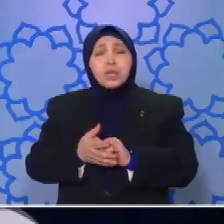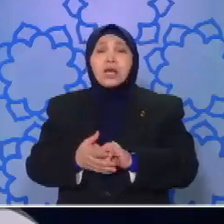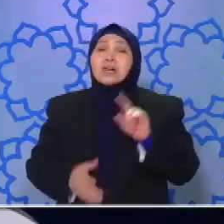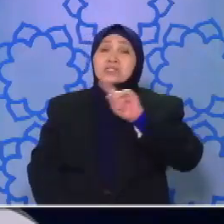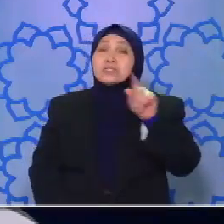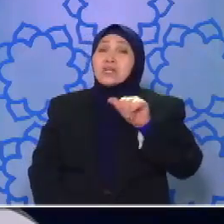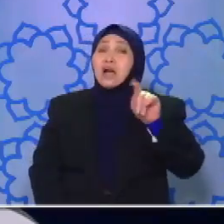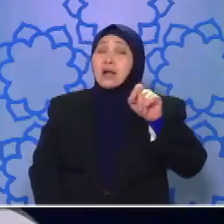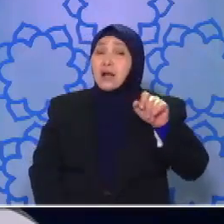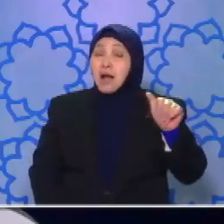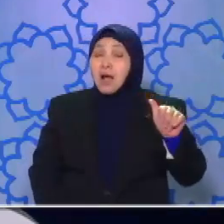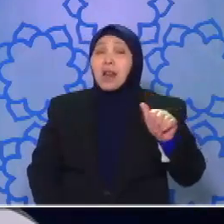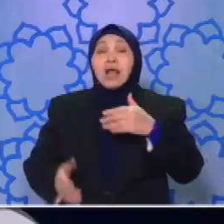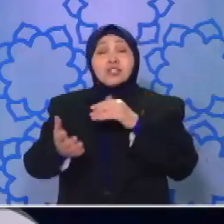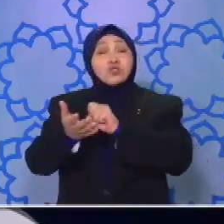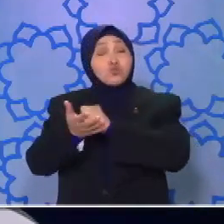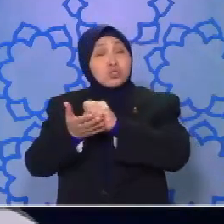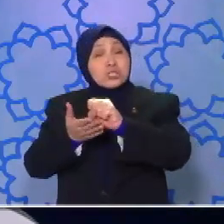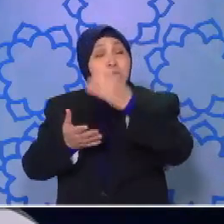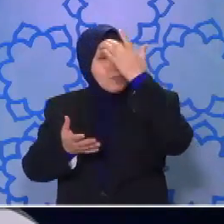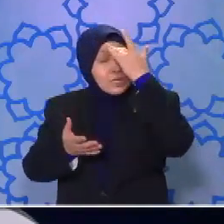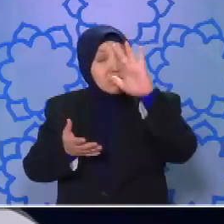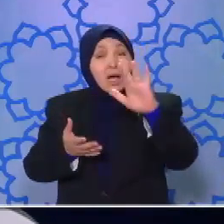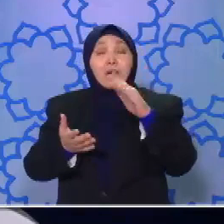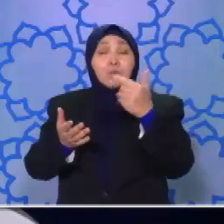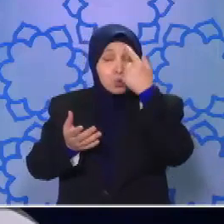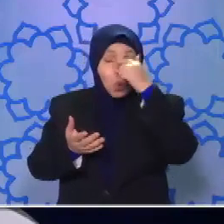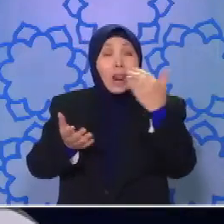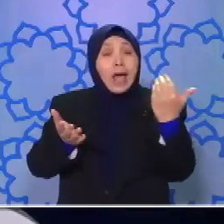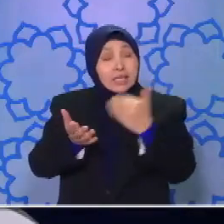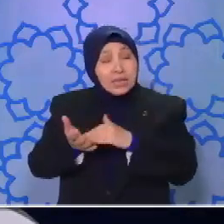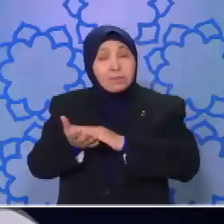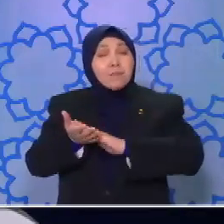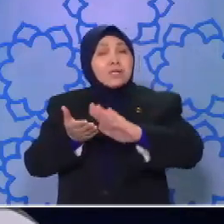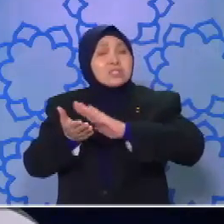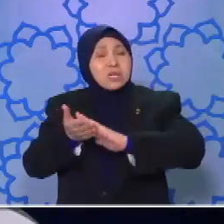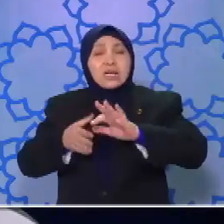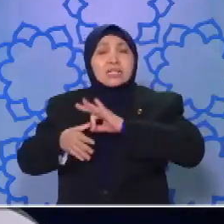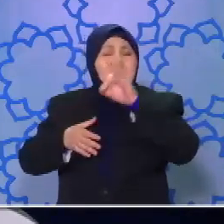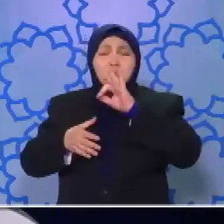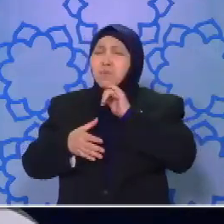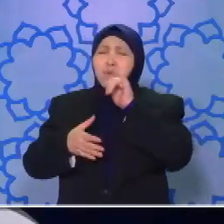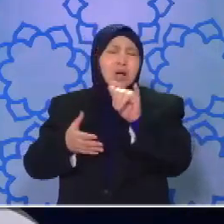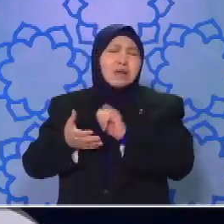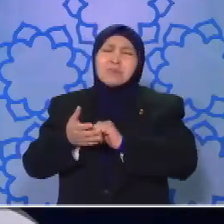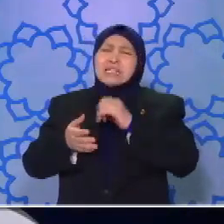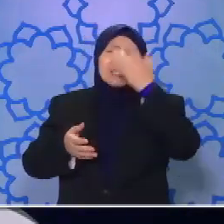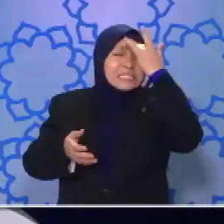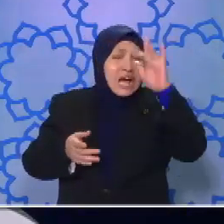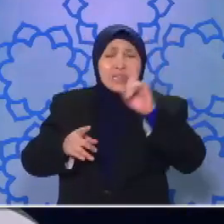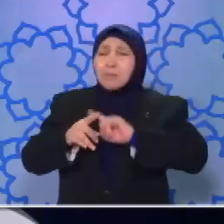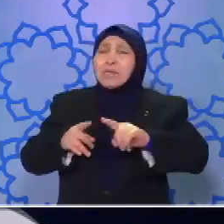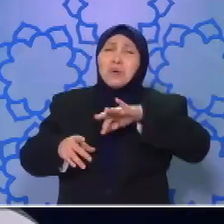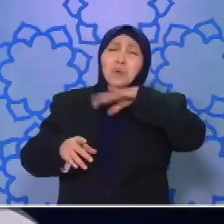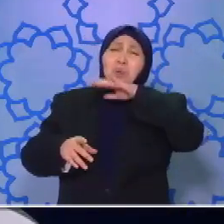zakah, iaitu dia lebih suci, bijak untuk makin lebih menyucikan jiwa, bukan bijak yang mengotorkan jiwa. Itu ciri anak